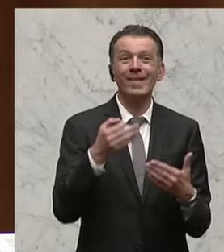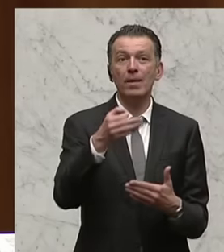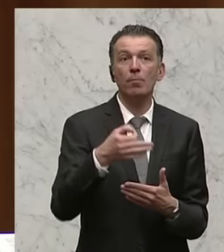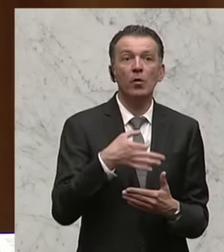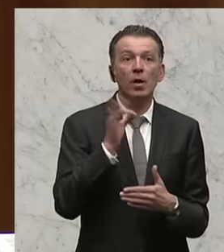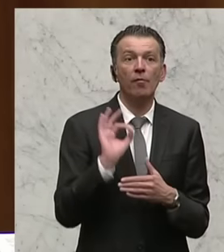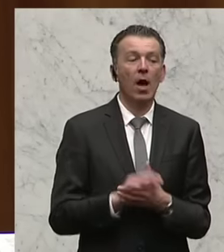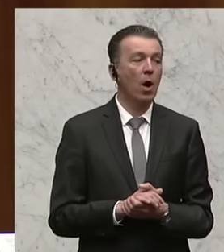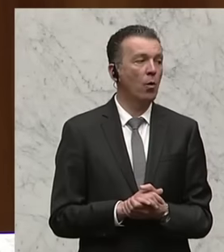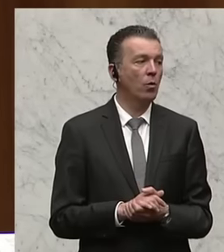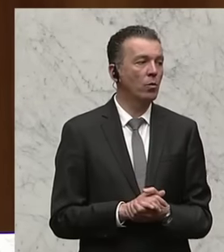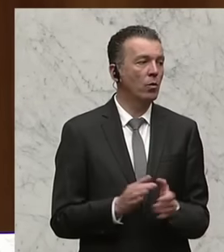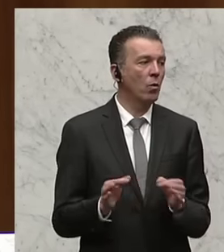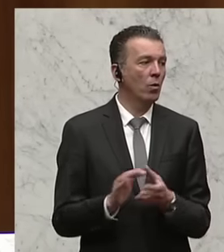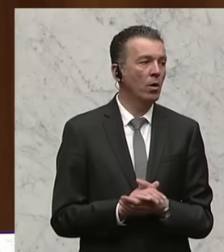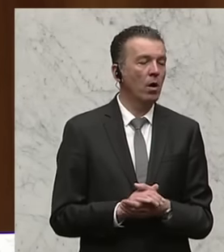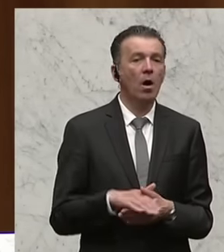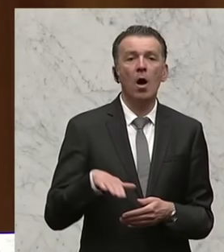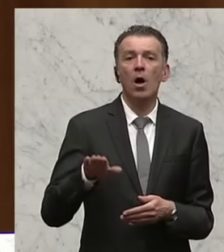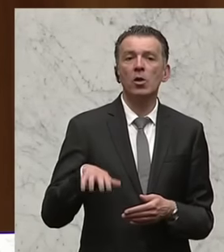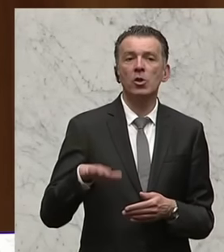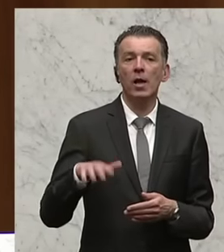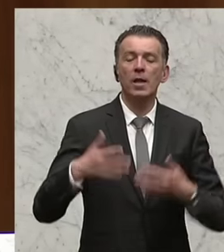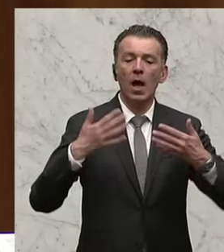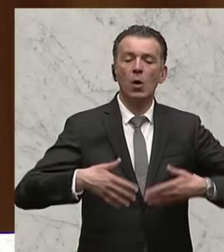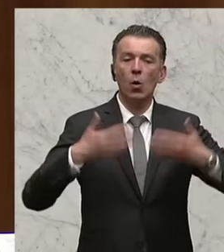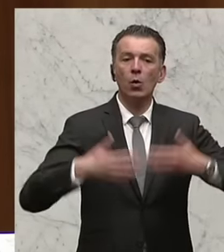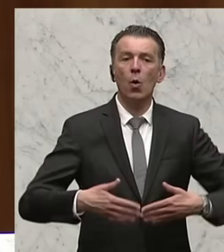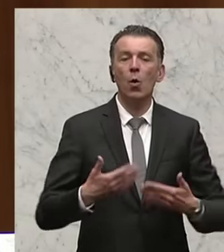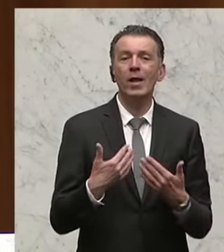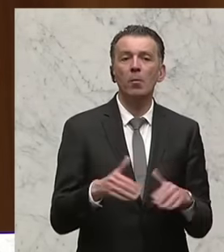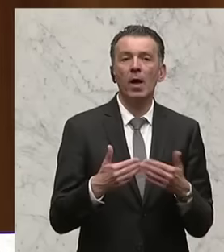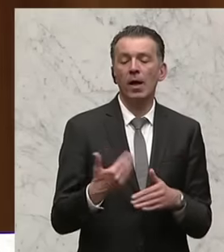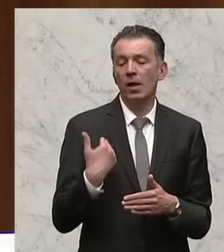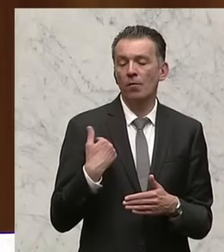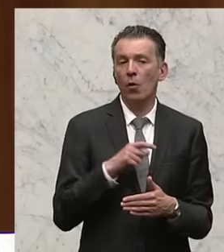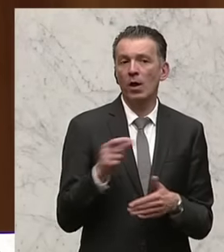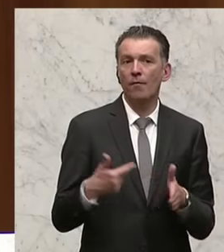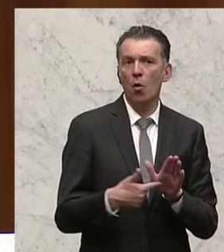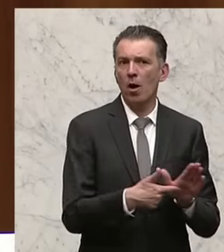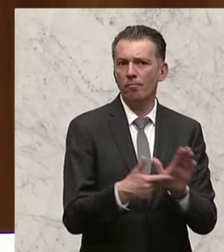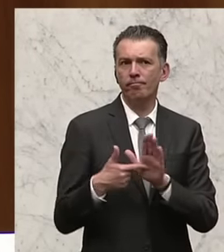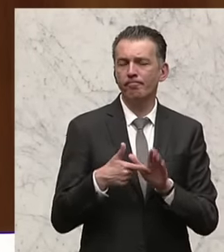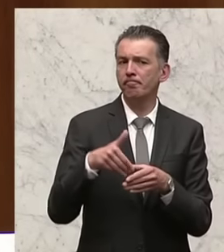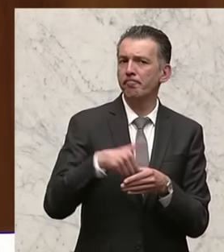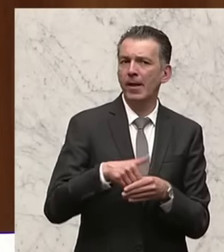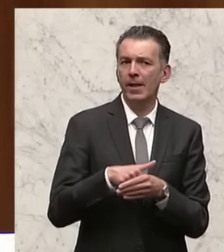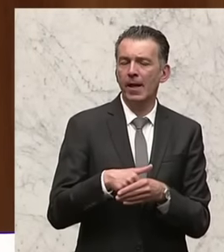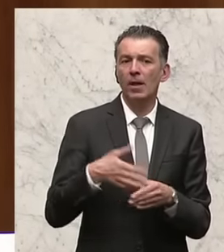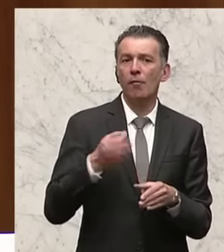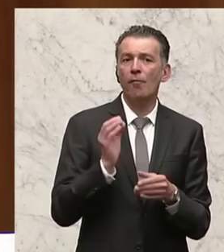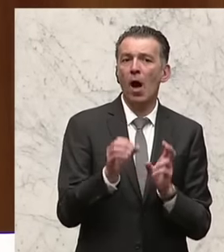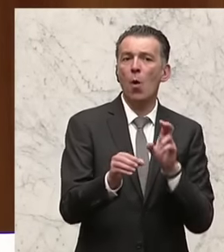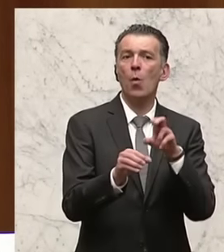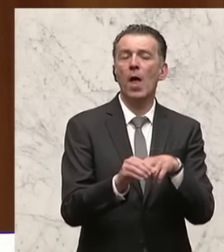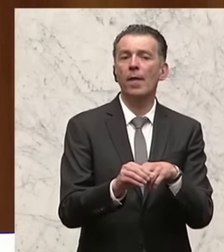liegt. Oder der Gender Controlling Bericht, den wir letzte Woche vorgestellt haben und der darlegt, dass der Anteil der